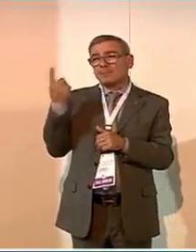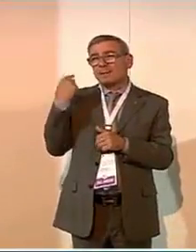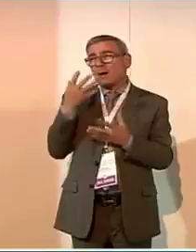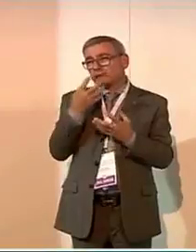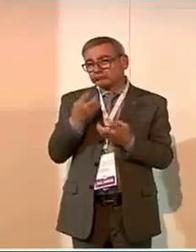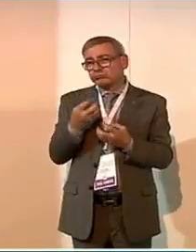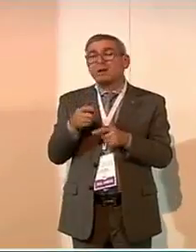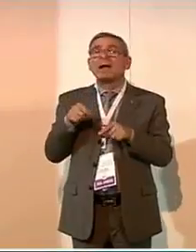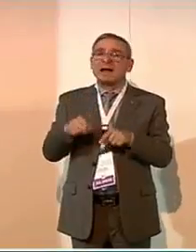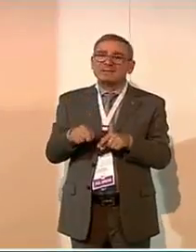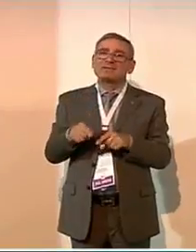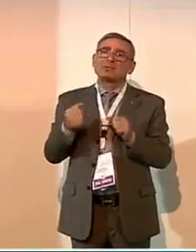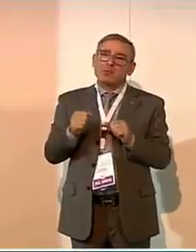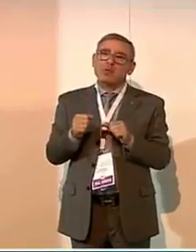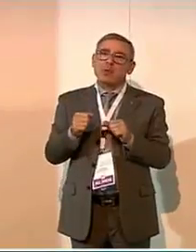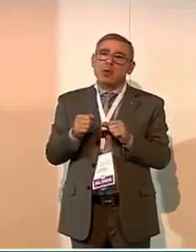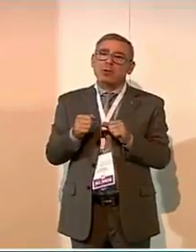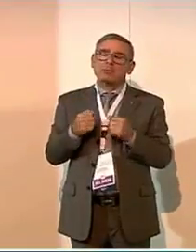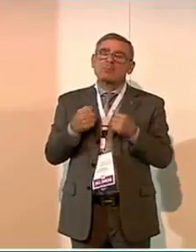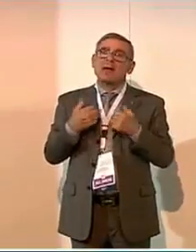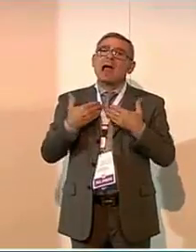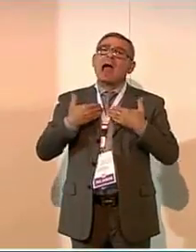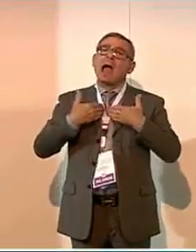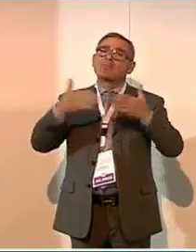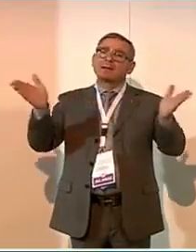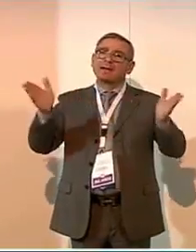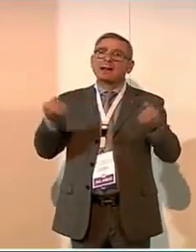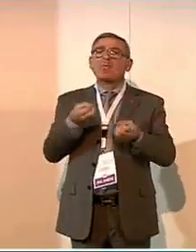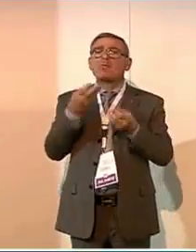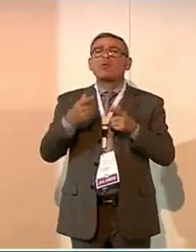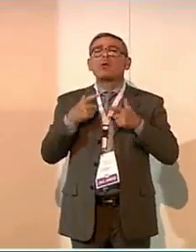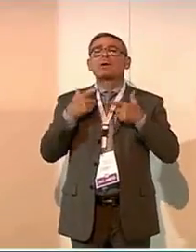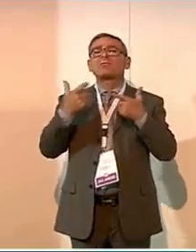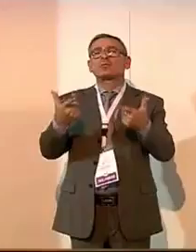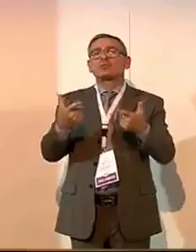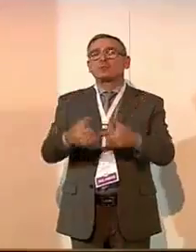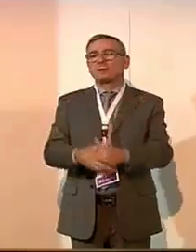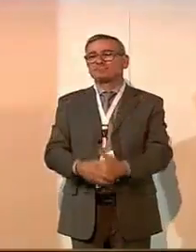lasciare spazio ad un raggio di luce buona fortuna